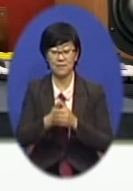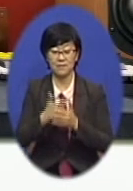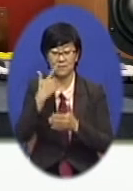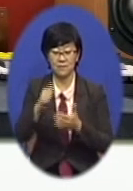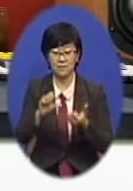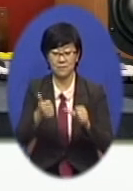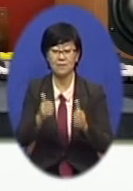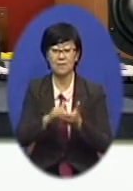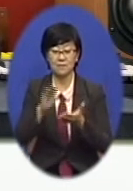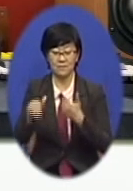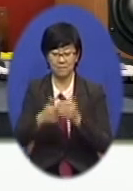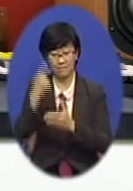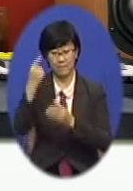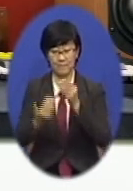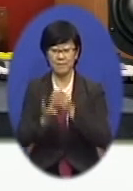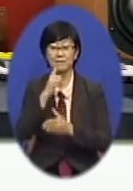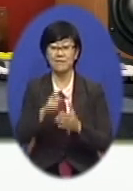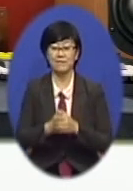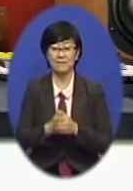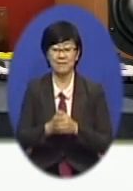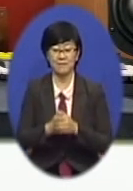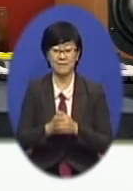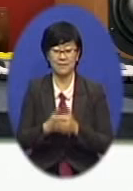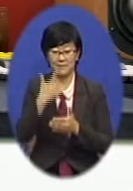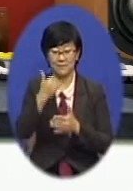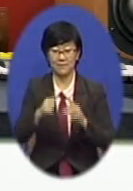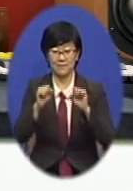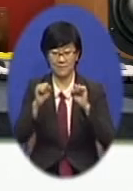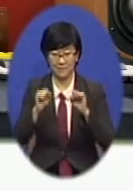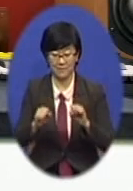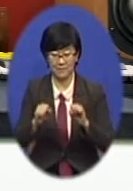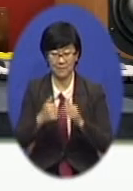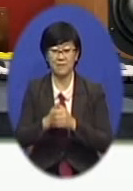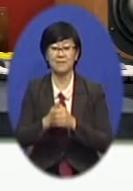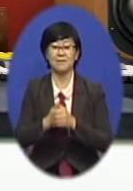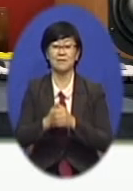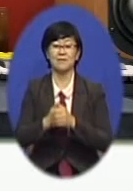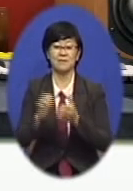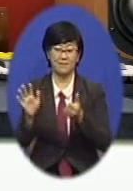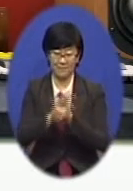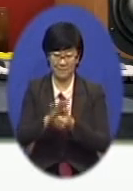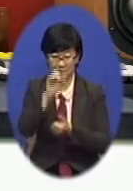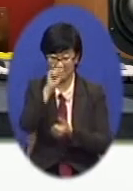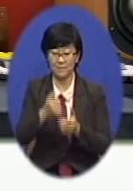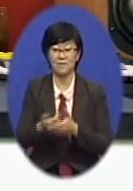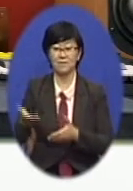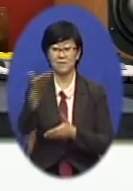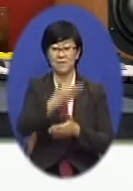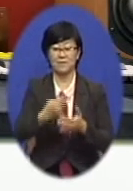아버님 돌아가시고 나니까 너무 생각이 나는 거예요. 그러니까 살아계실 때 잘하는 게 제일 좋을 것 같습니다. 네. 예. 자, 시청자